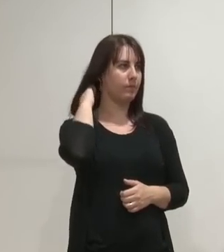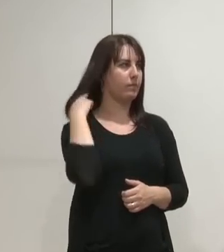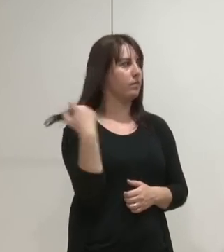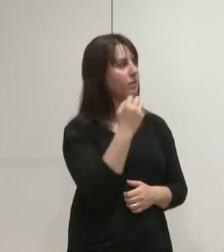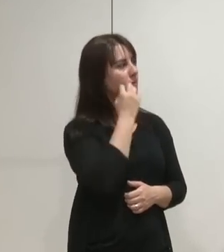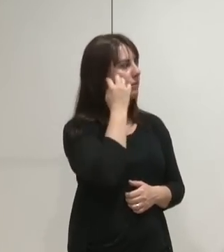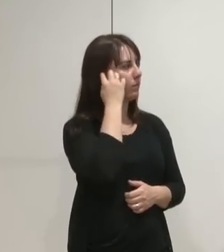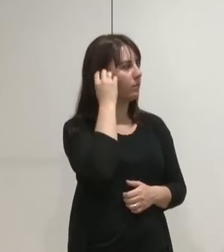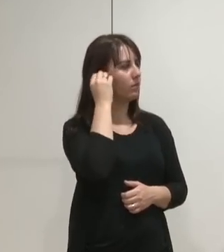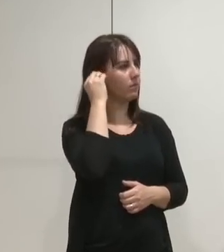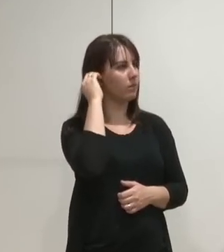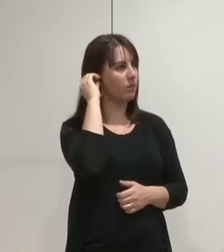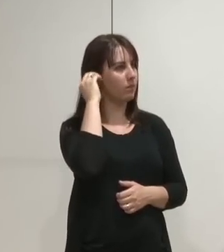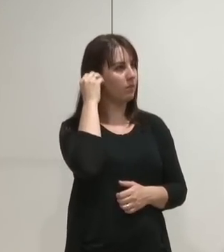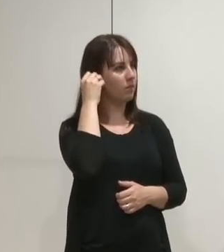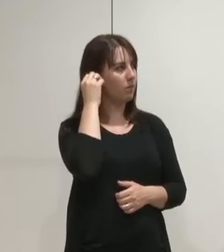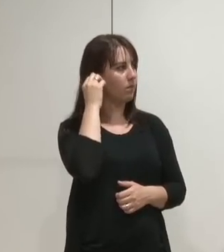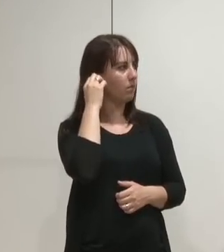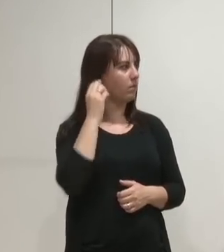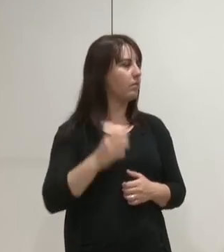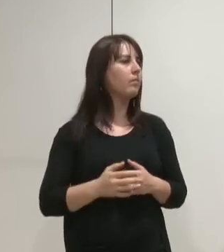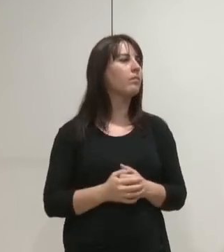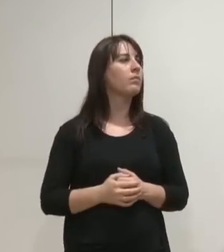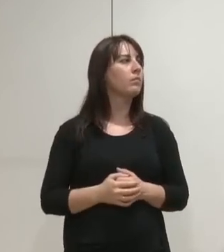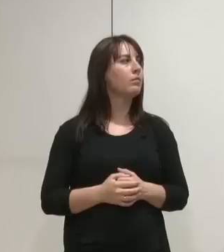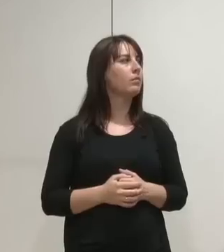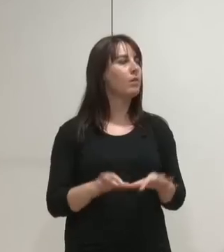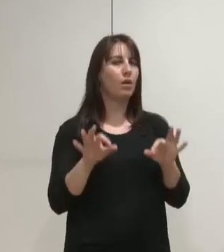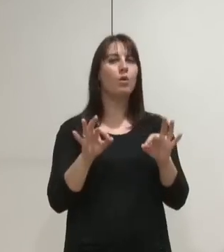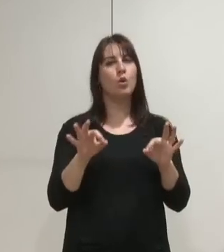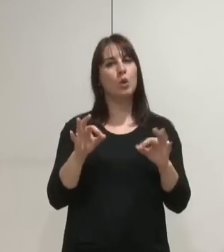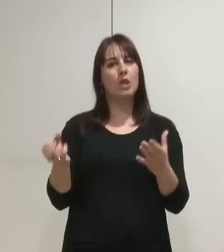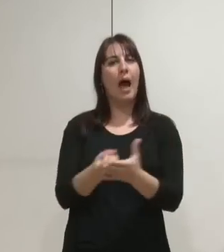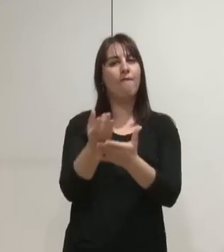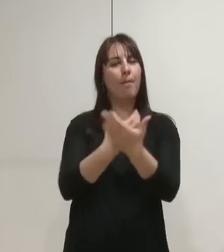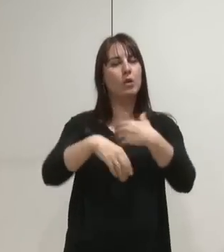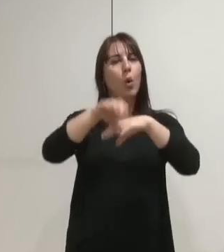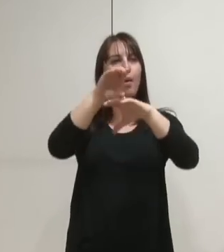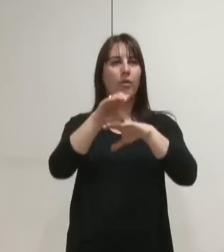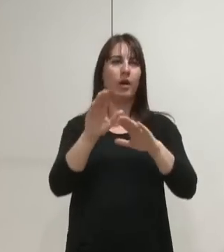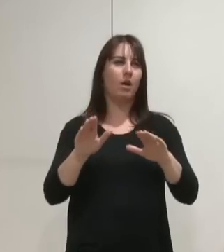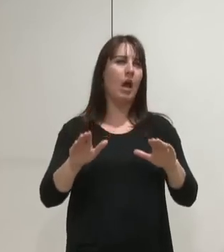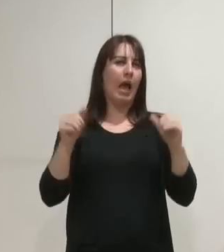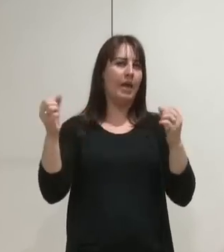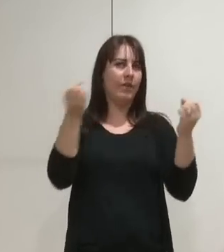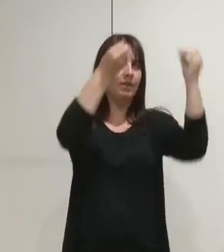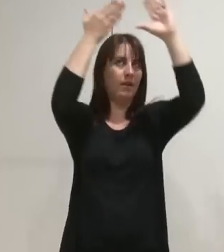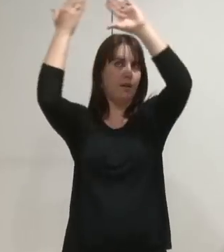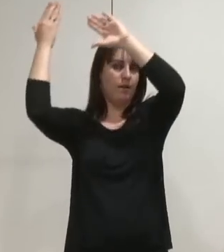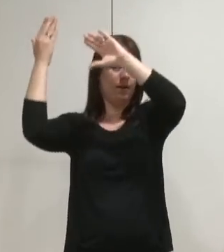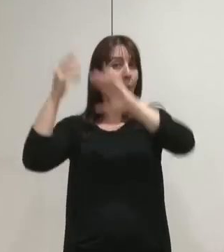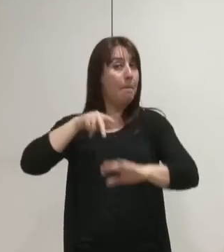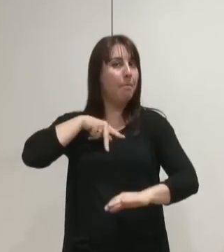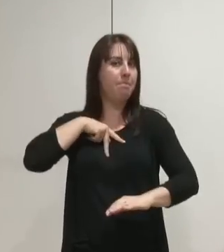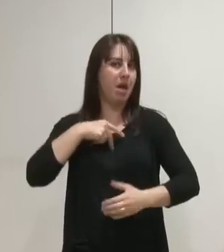soir alors je vais effectivement donner des éléments complémentaires et on va essayer d'éviter d'interpréter mes